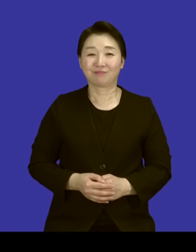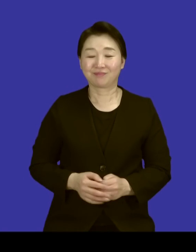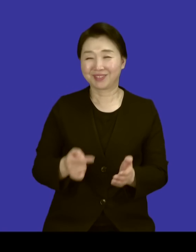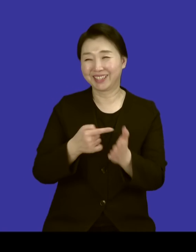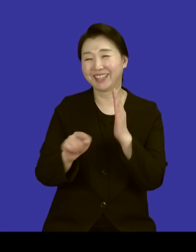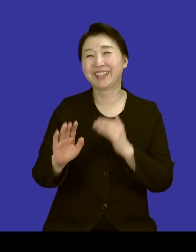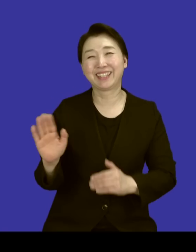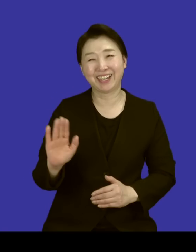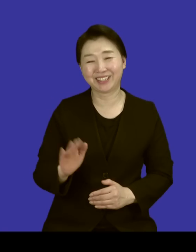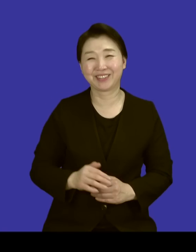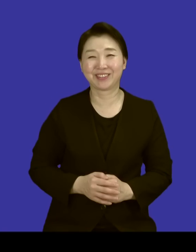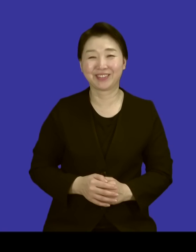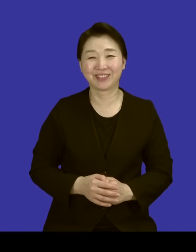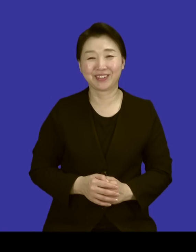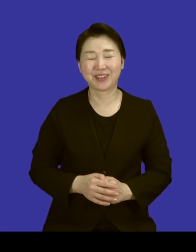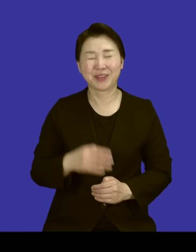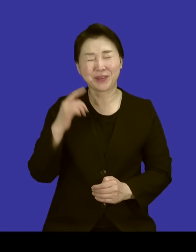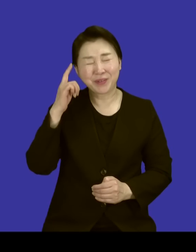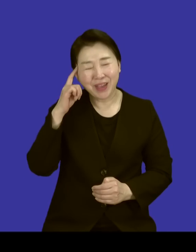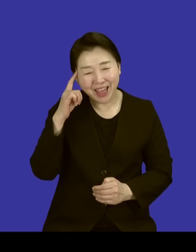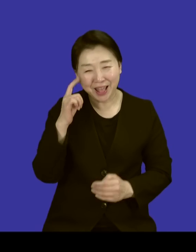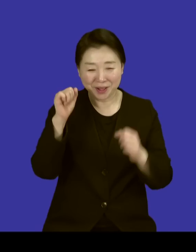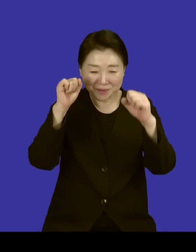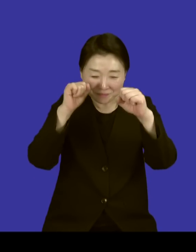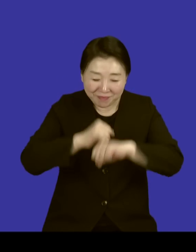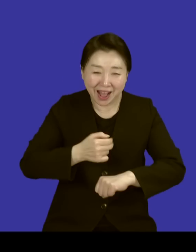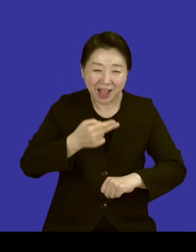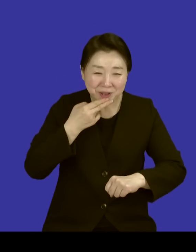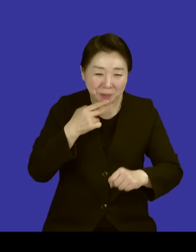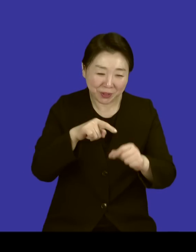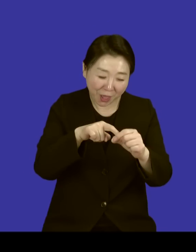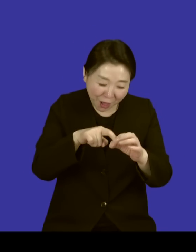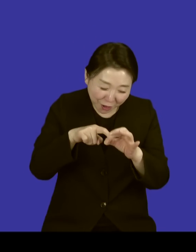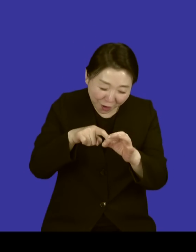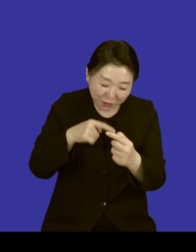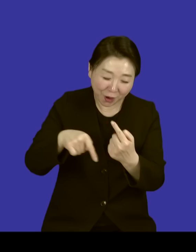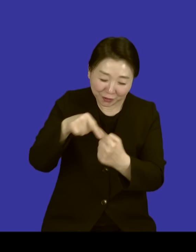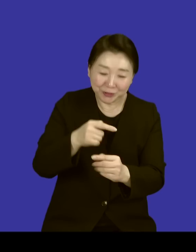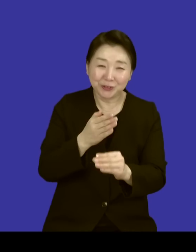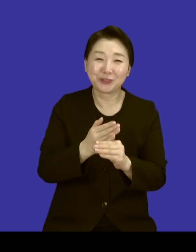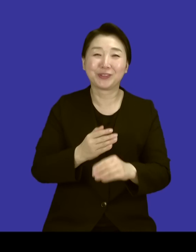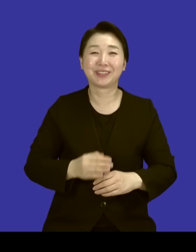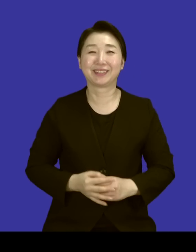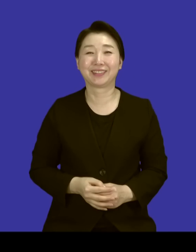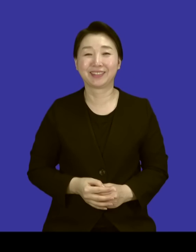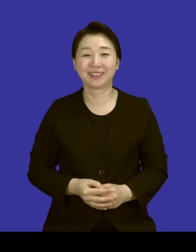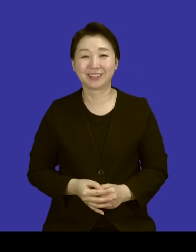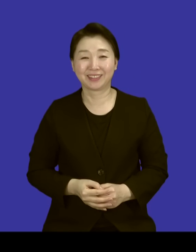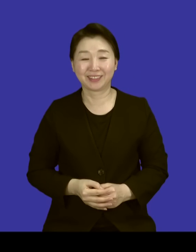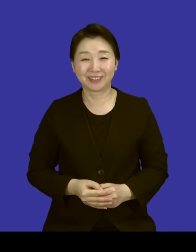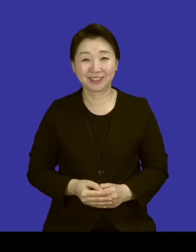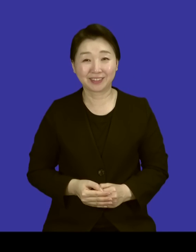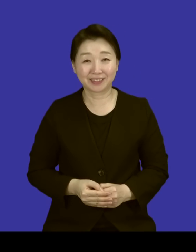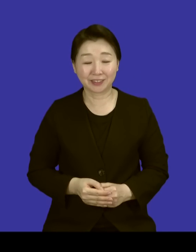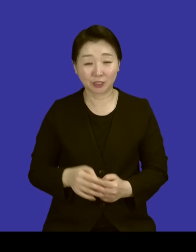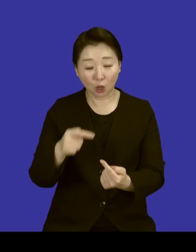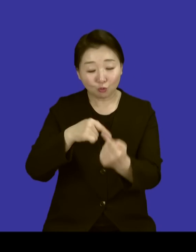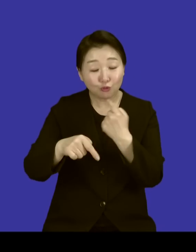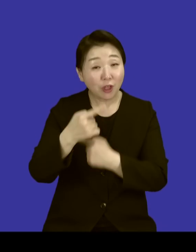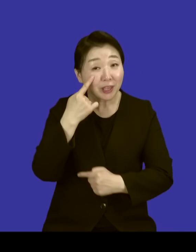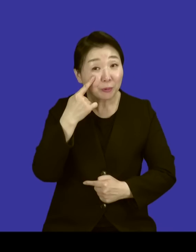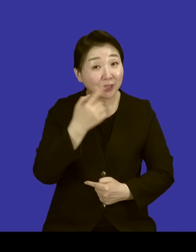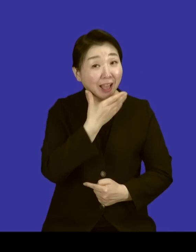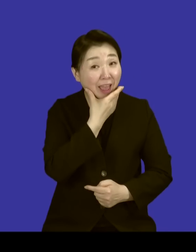적자는 아니고요. 예, 예. 겨우겨우 예. 망하지 않고 잘 가고 있습니다. 그래서 어떻게 운영해 보시니까 어떻게 좀